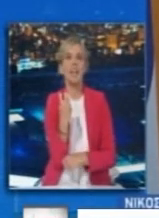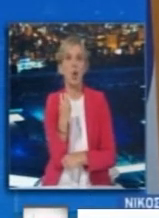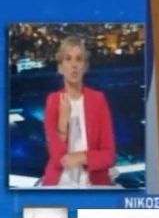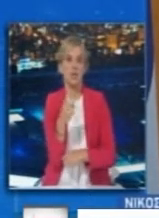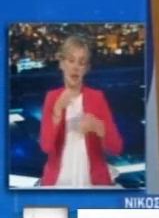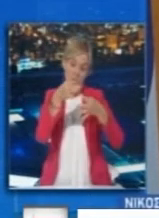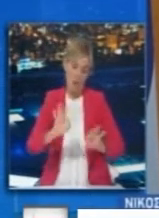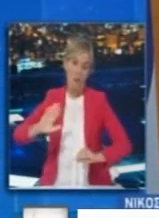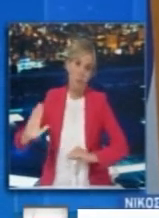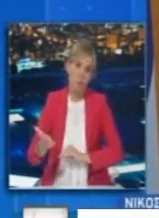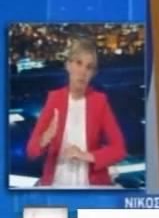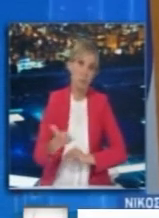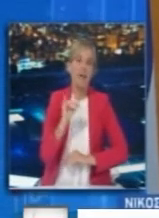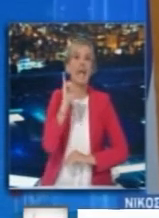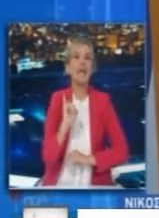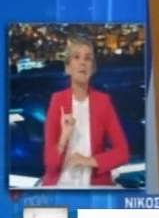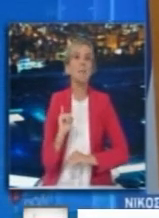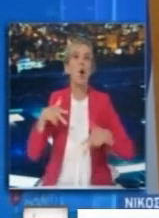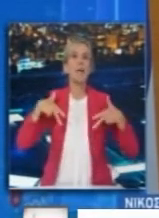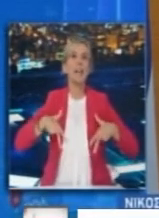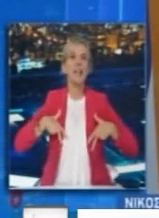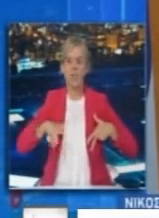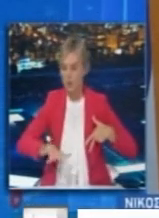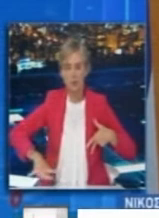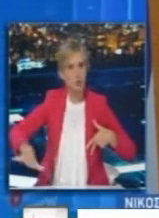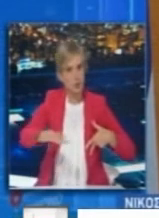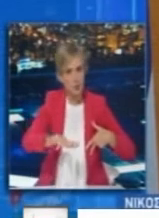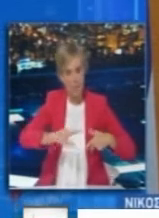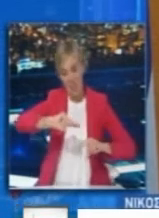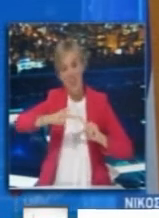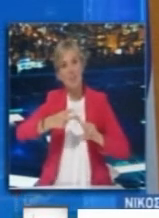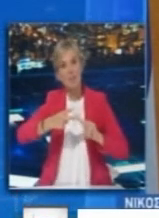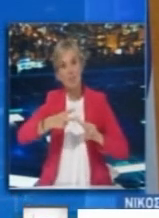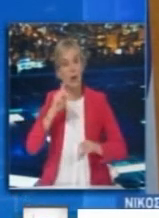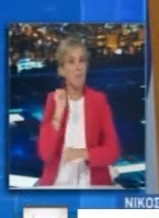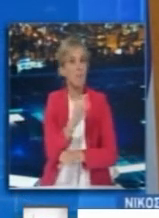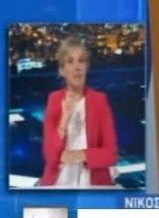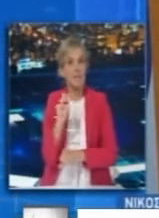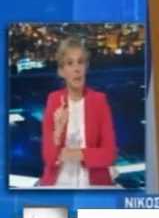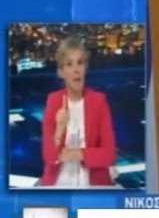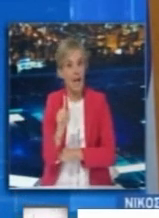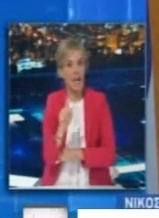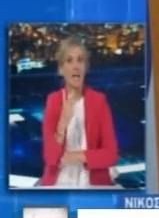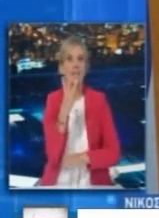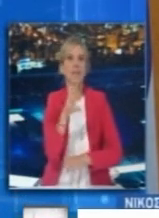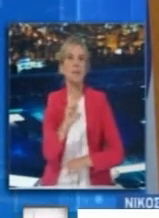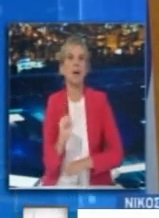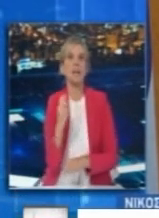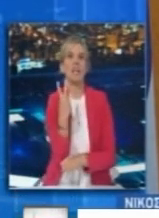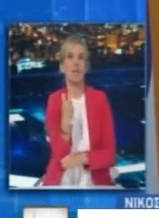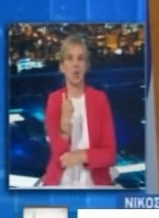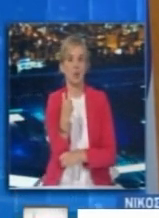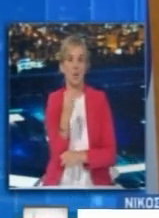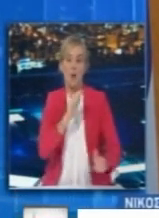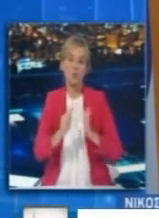οικισμών Δροσοπηγή και Υποκράτειος Πολιτεία. Το δεύτερο στις 3:20 έδινε οδηγίες στους κατοίκους του Κρεονερίου για την προστασία των